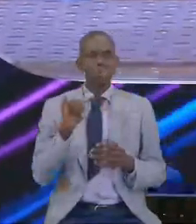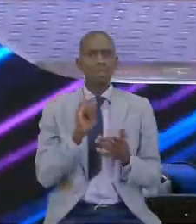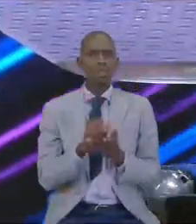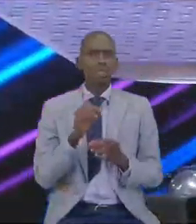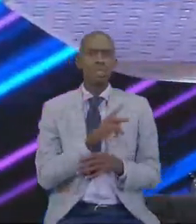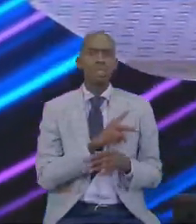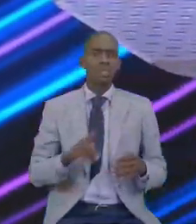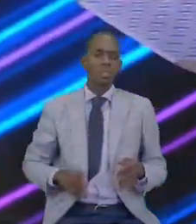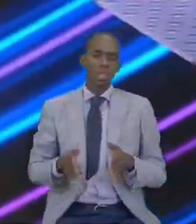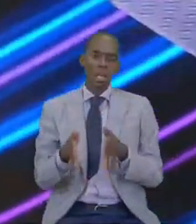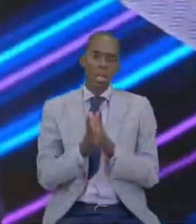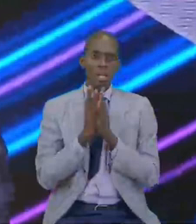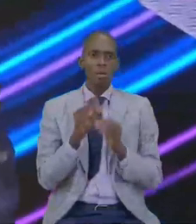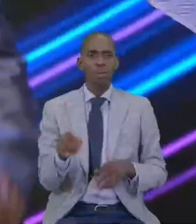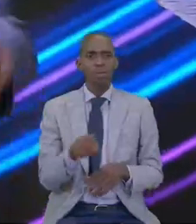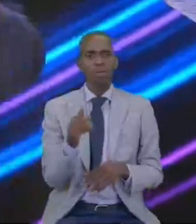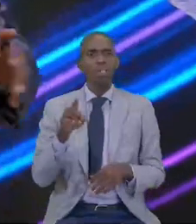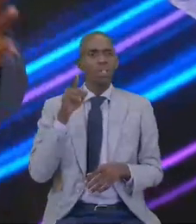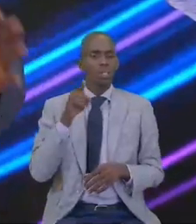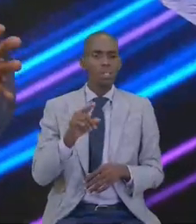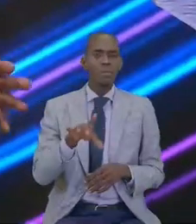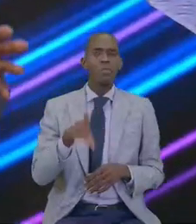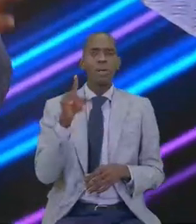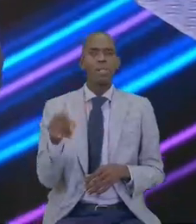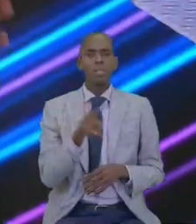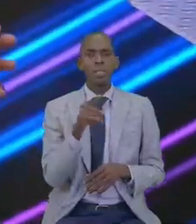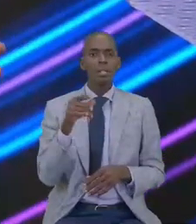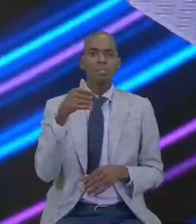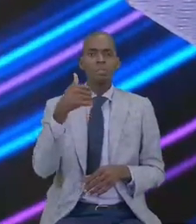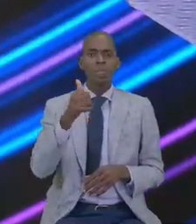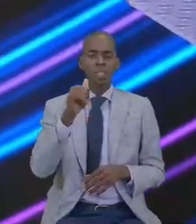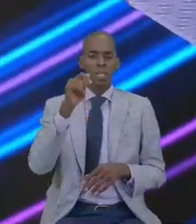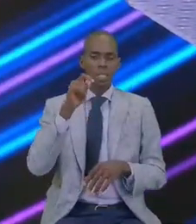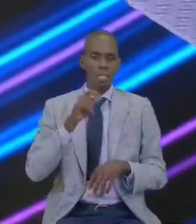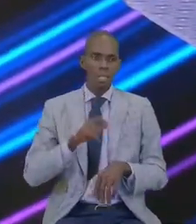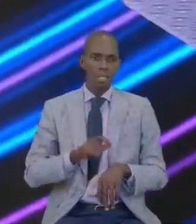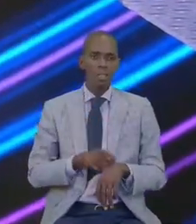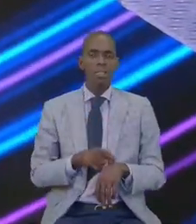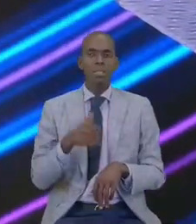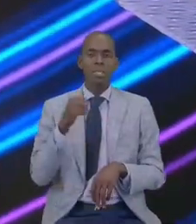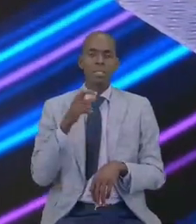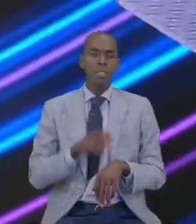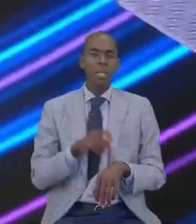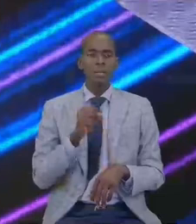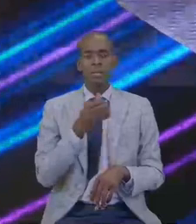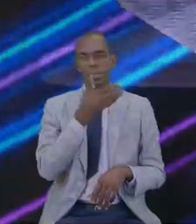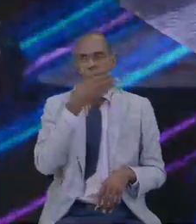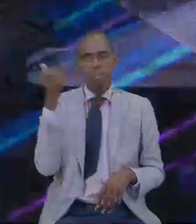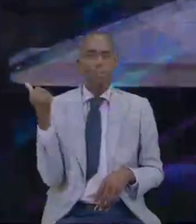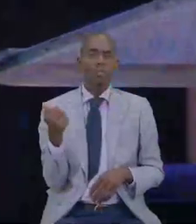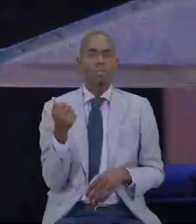les interrogeait, il les trouvait 10 fois. Dites-moi, il les trouvait comment?